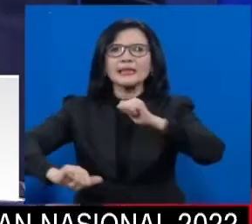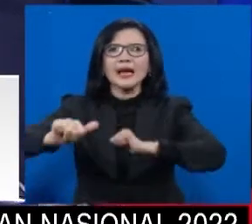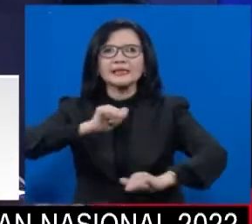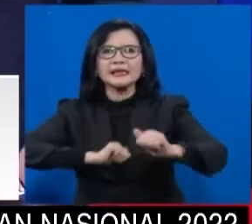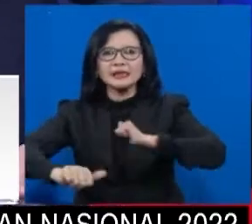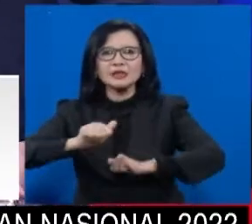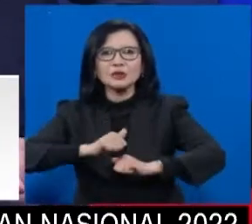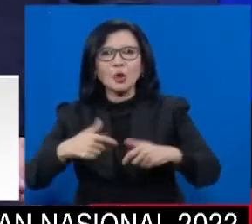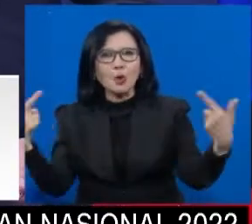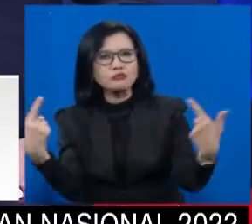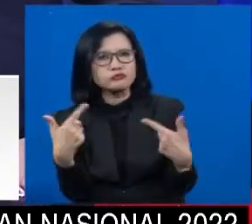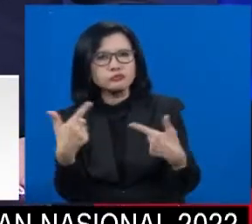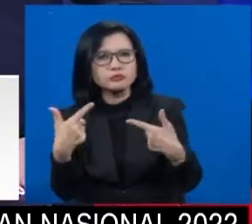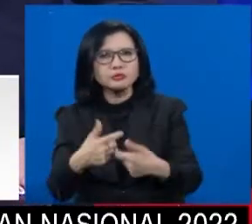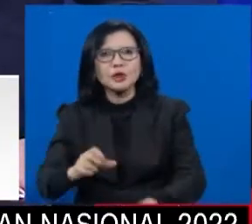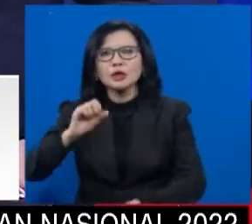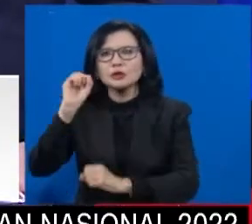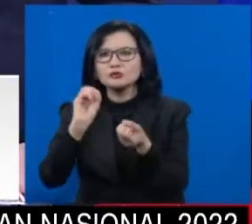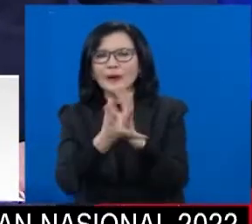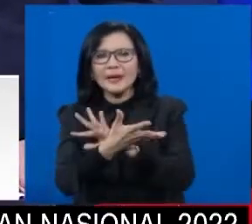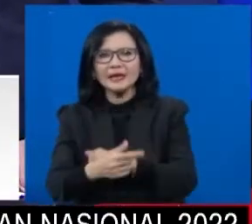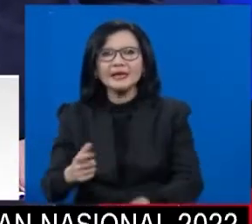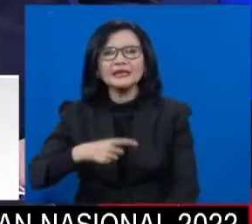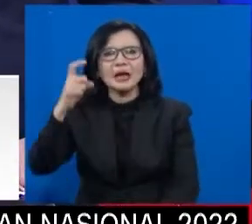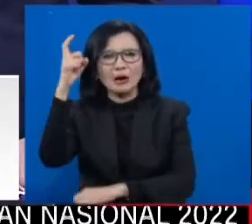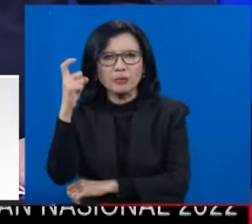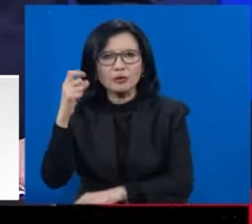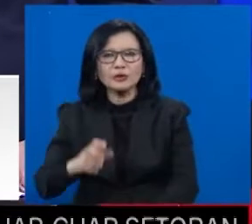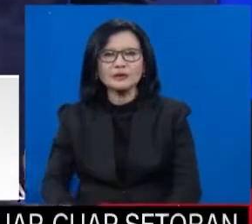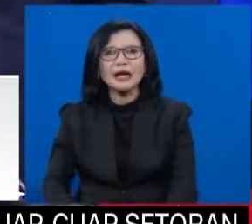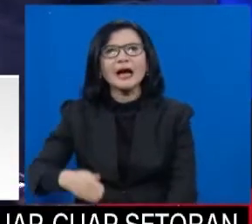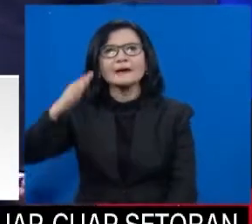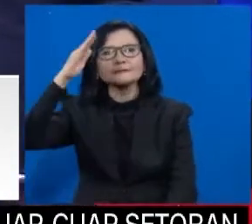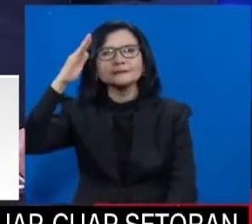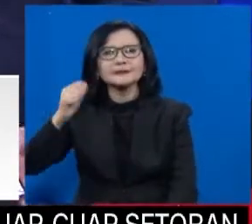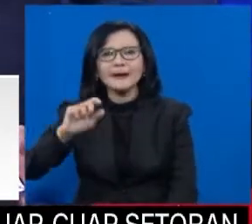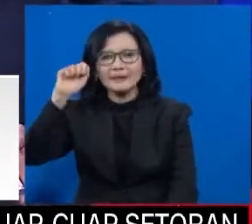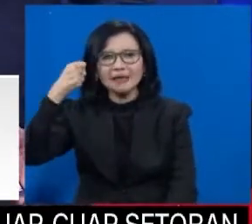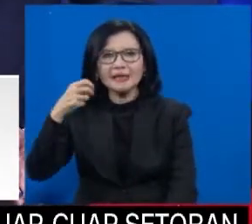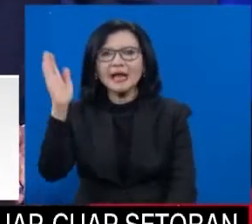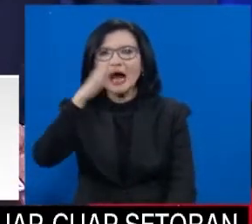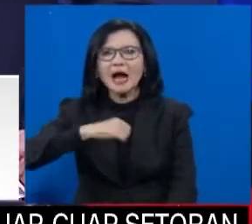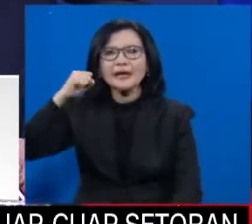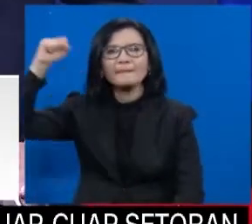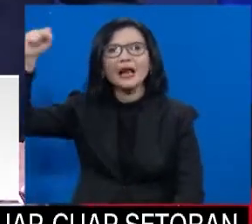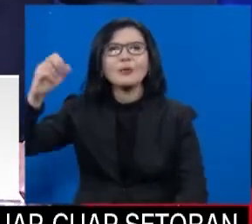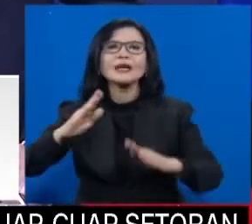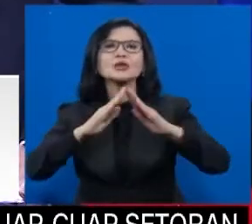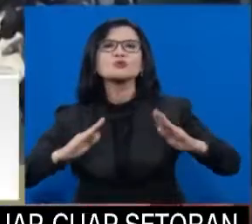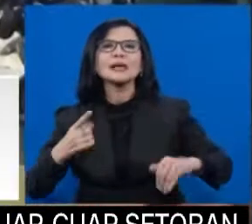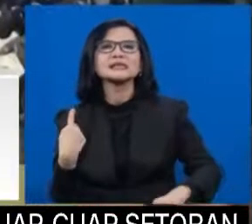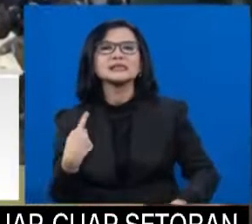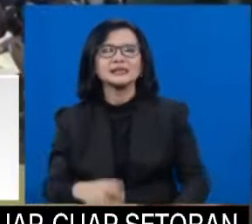pertempuran Surabaya. Sementara di Bogor, Jawa Barat, seorang veteran pejuang memperingati Hari Pahlawan di rumahnya yang sederhana.